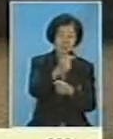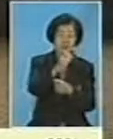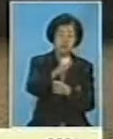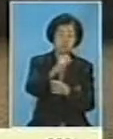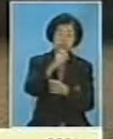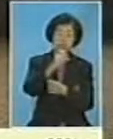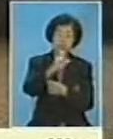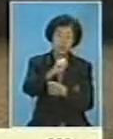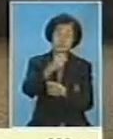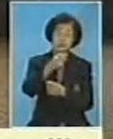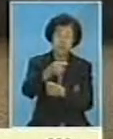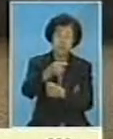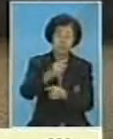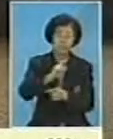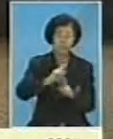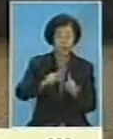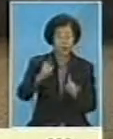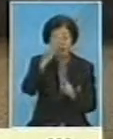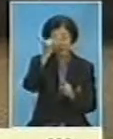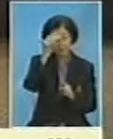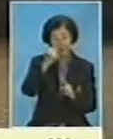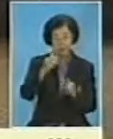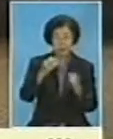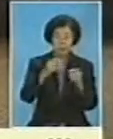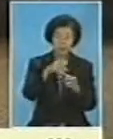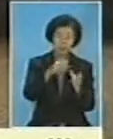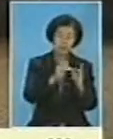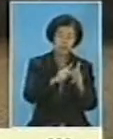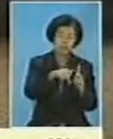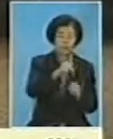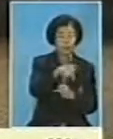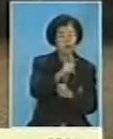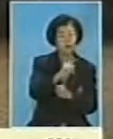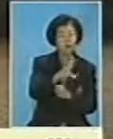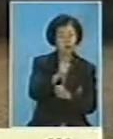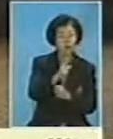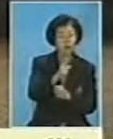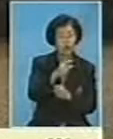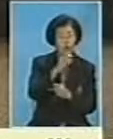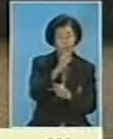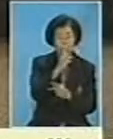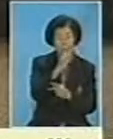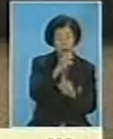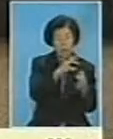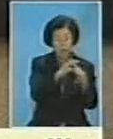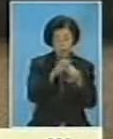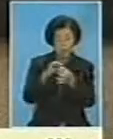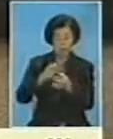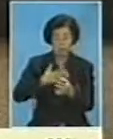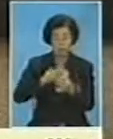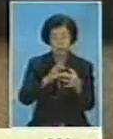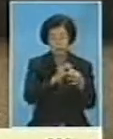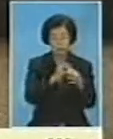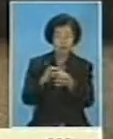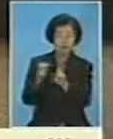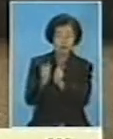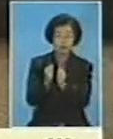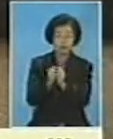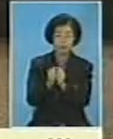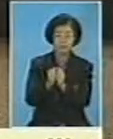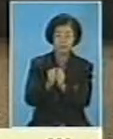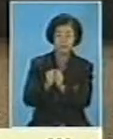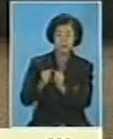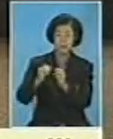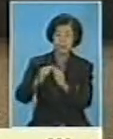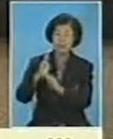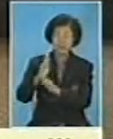านั้นแต่เหตุใดคณะกรรมการปปช.จึงได้กล่าวหาเชื่อมโยงว่ากระผมไปเกี่ยวข้องกับไหหน